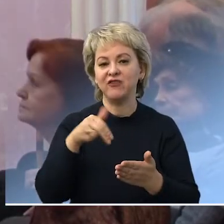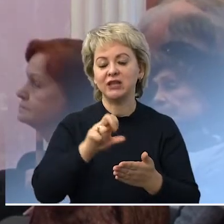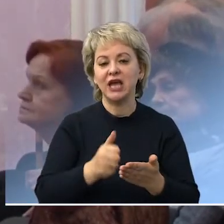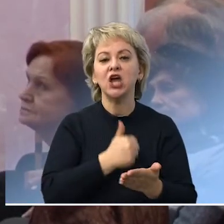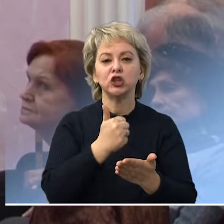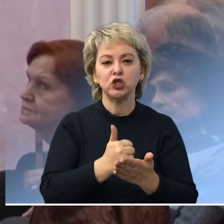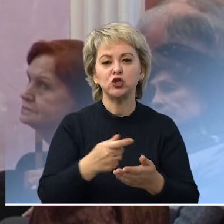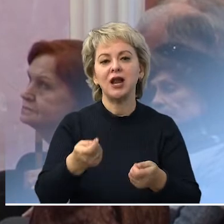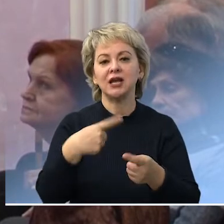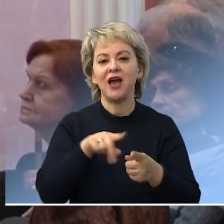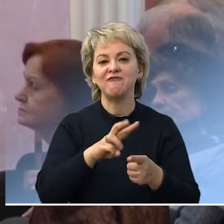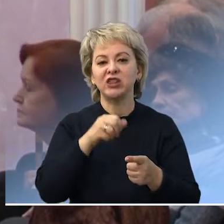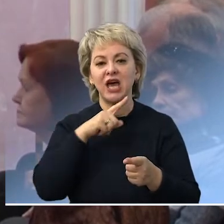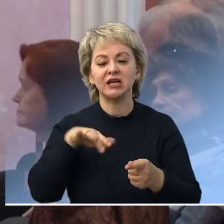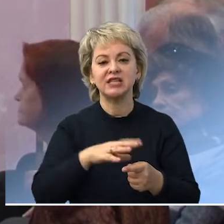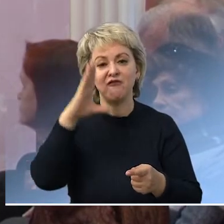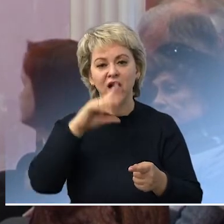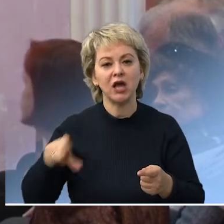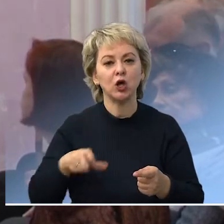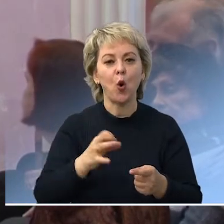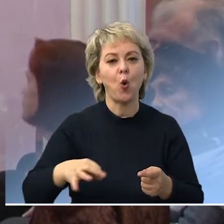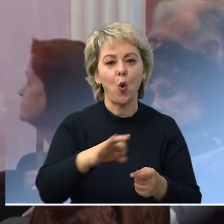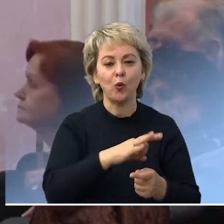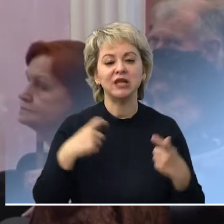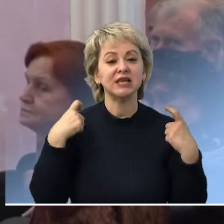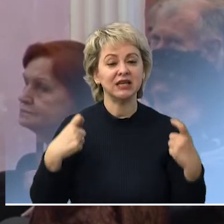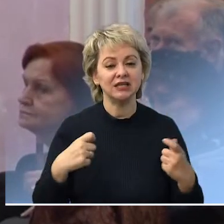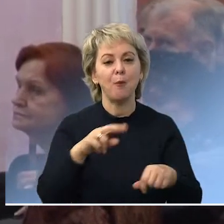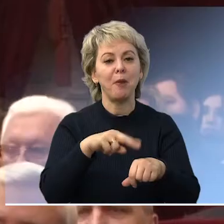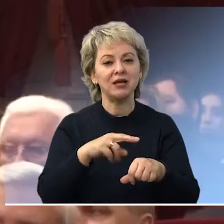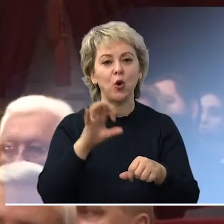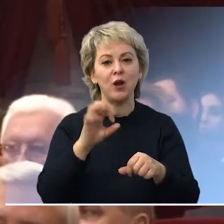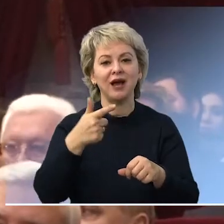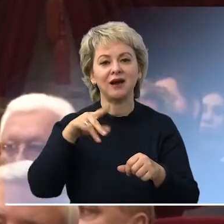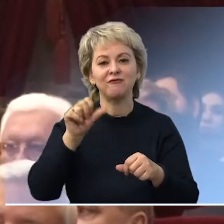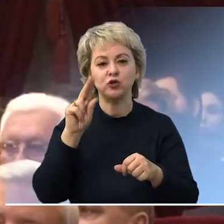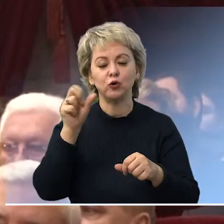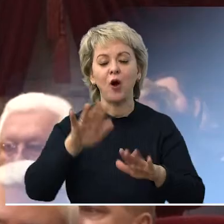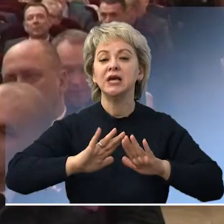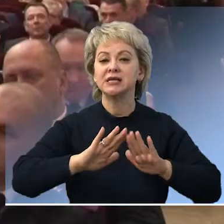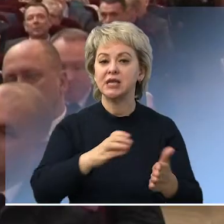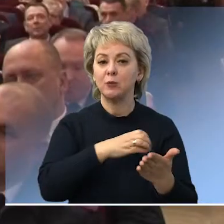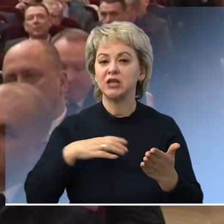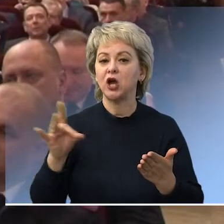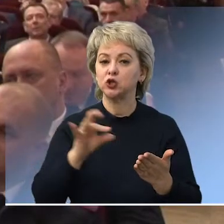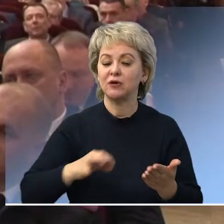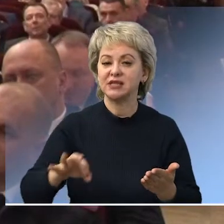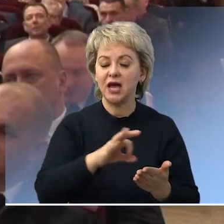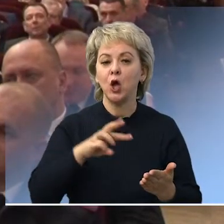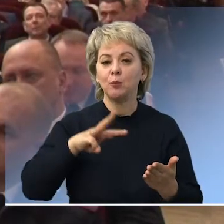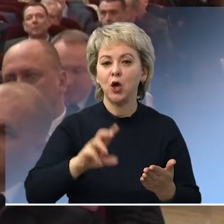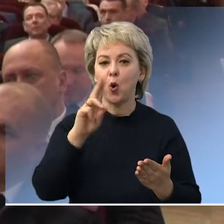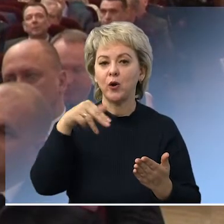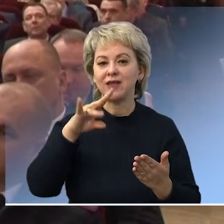МВД, начальник Главного управления МВД России Волгоградской области генерал-лейтенант полиции Олег Кравченко, заместитель губернатора Ростовской